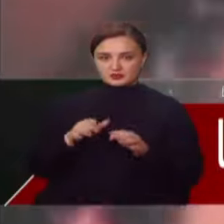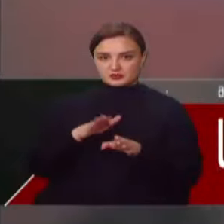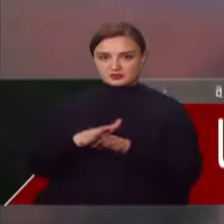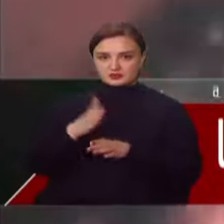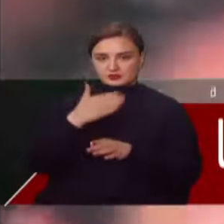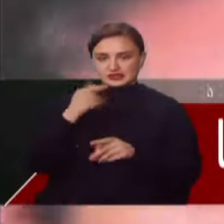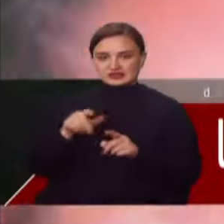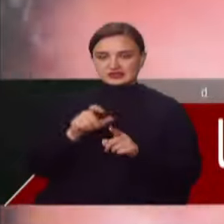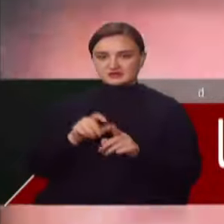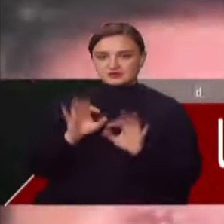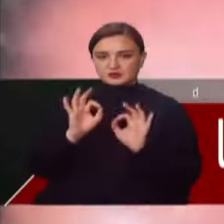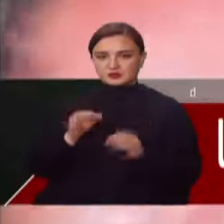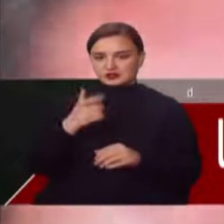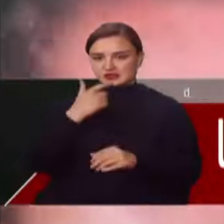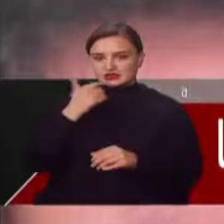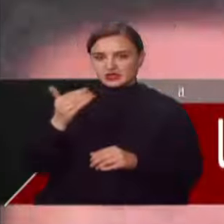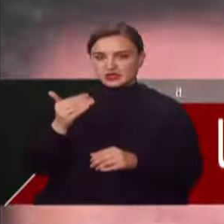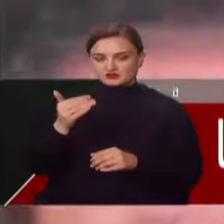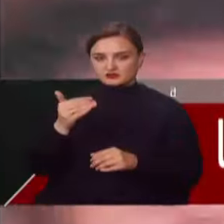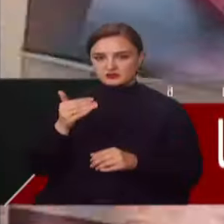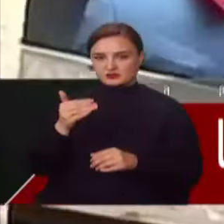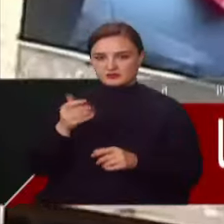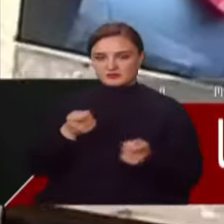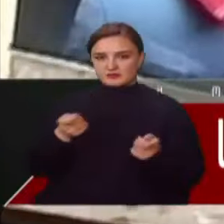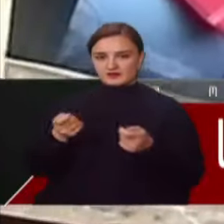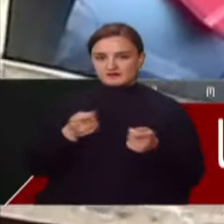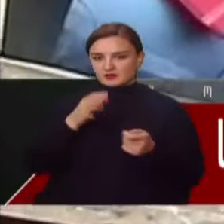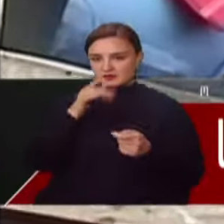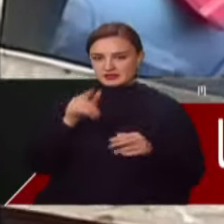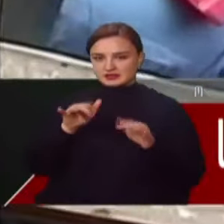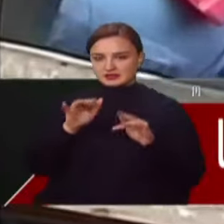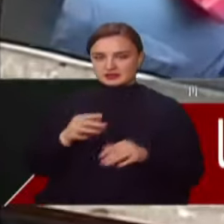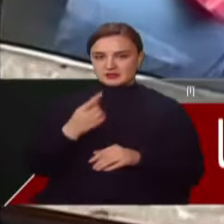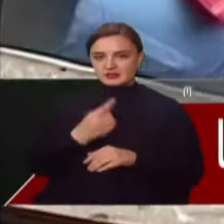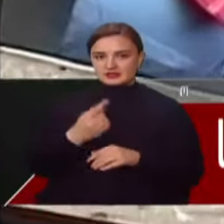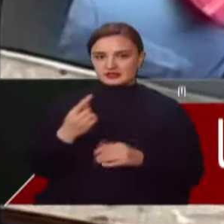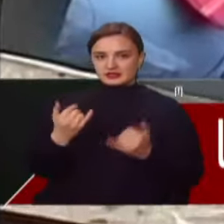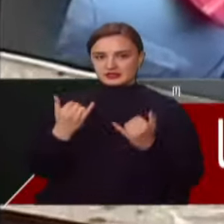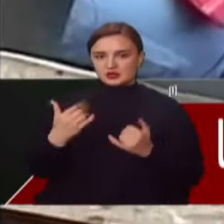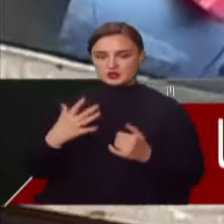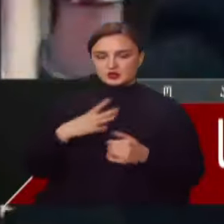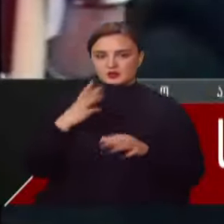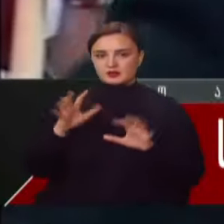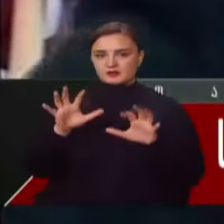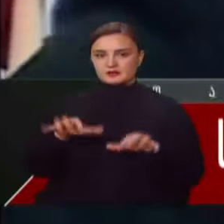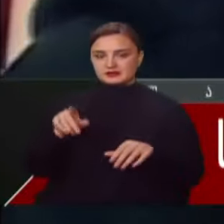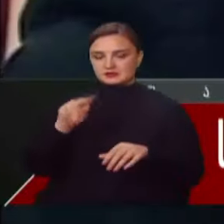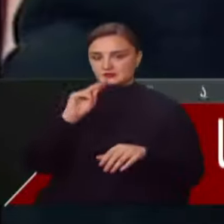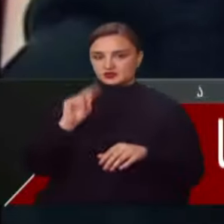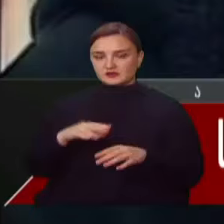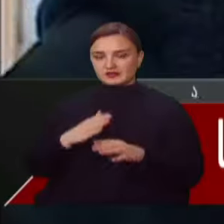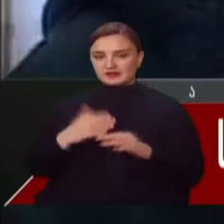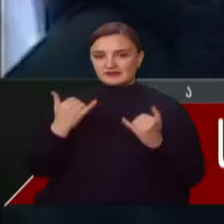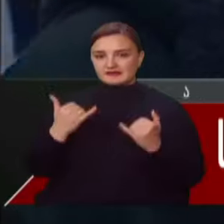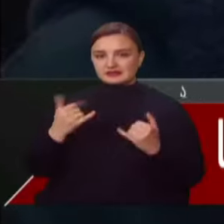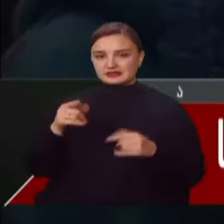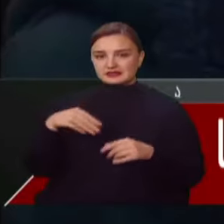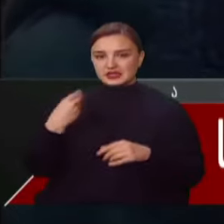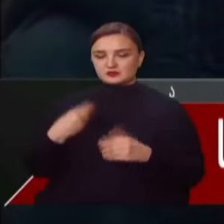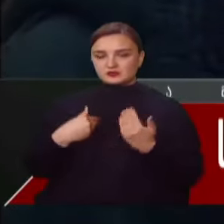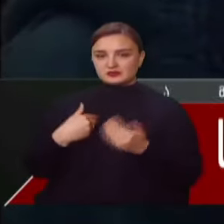ეს სიტყვები სწორედ სააკაშვილის მართველობის პერიოდში ანათქვამი. ეს საქმე ერთ-ერთია, რაზეც დღეს ყოფილი პრეზიდენტი მსჯავრს იხდის და რაც დღეს სტრასბურგმა